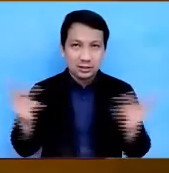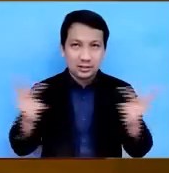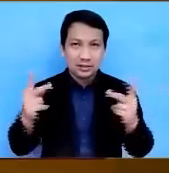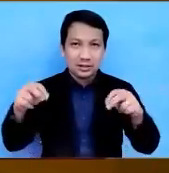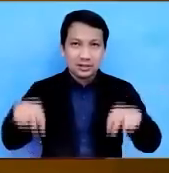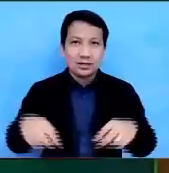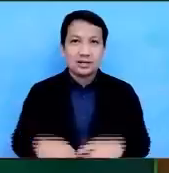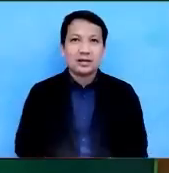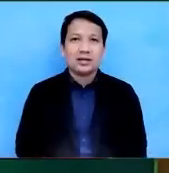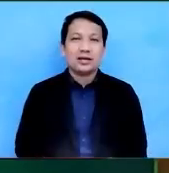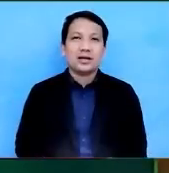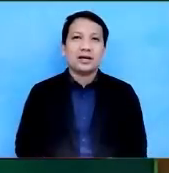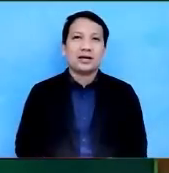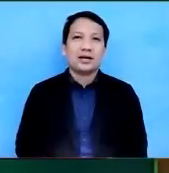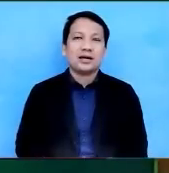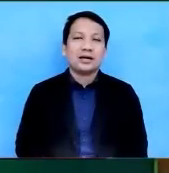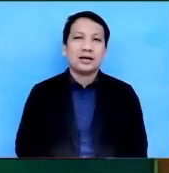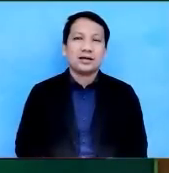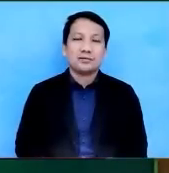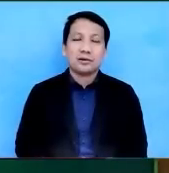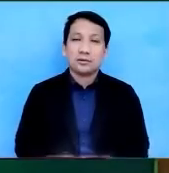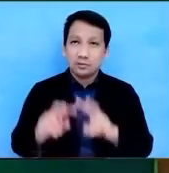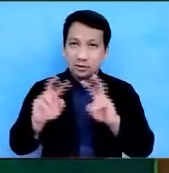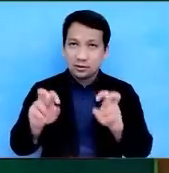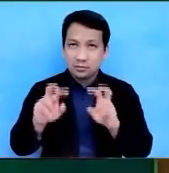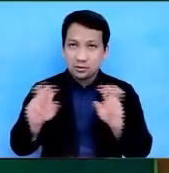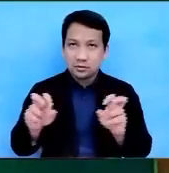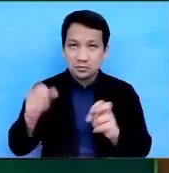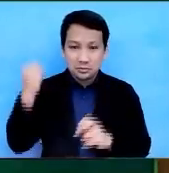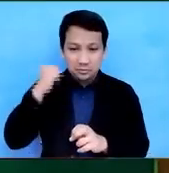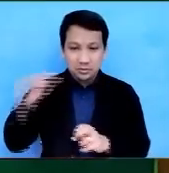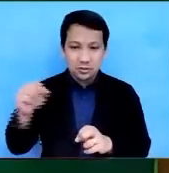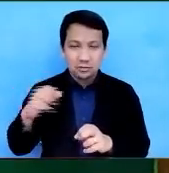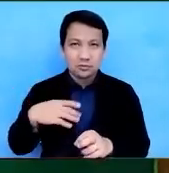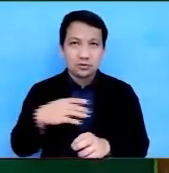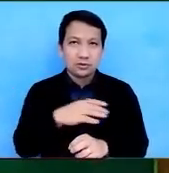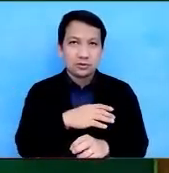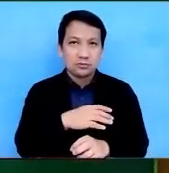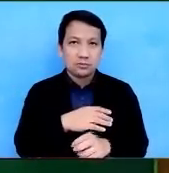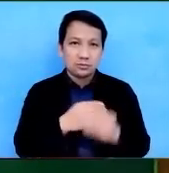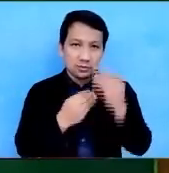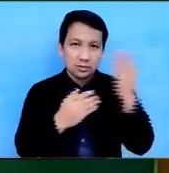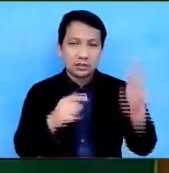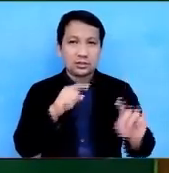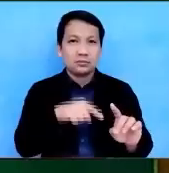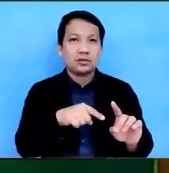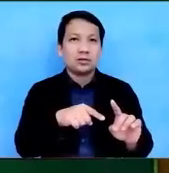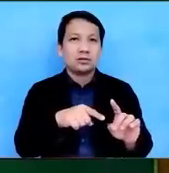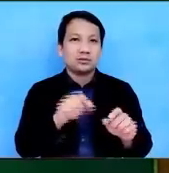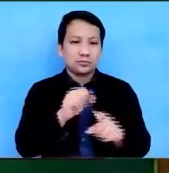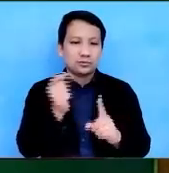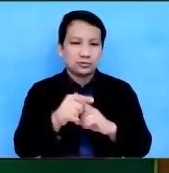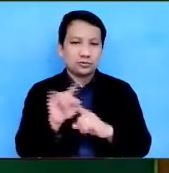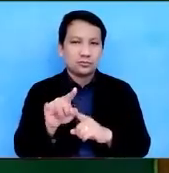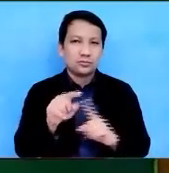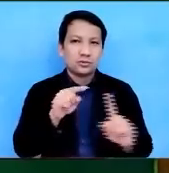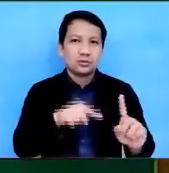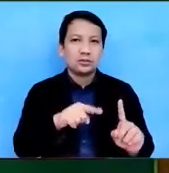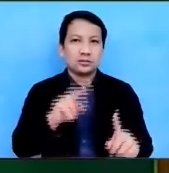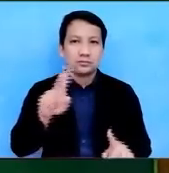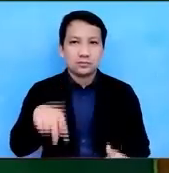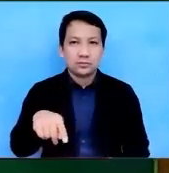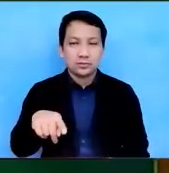Gonzales. Sa gitna ng issue ng kudeta sa Kamara, may pasaring sa social media si Vice President